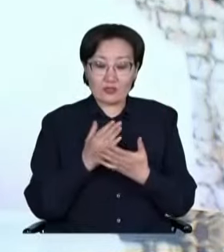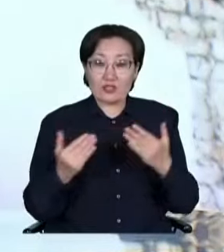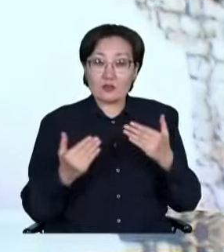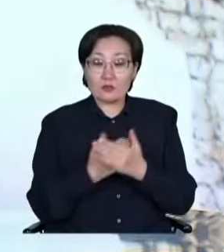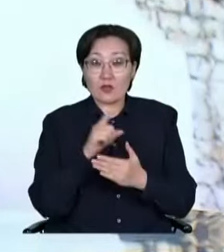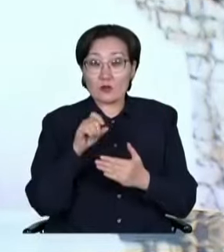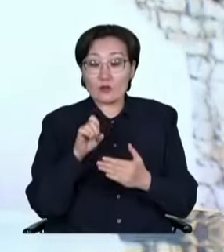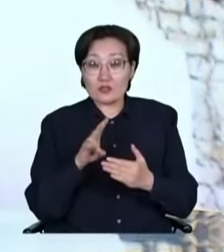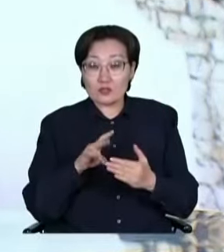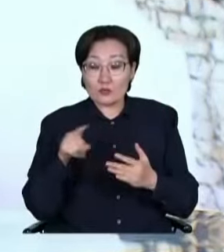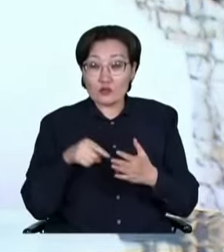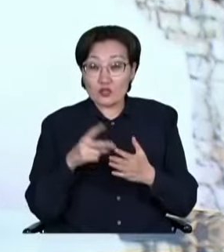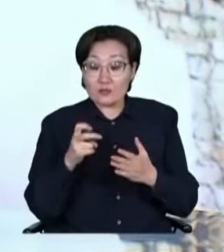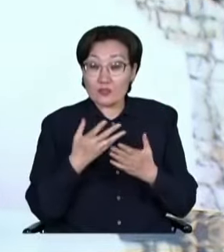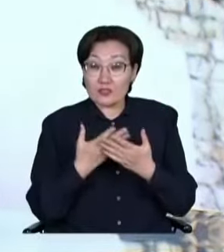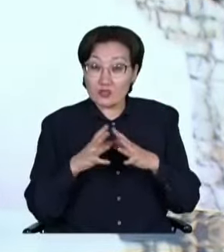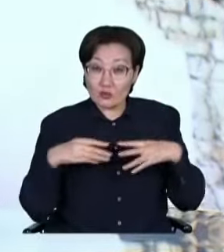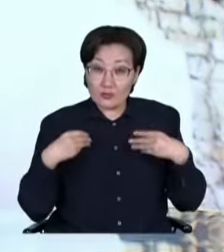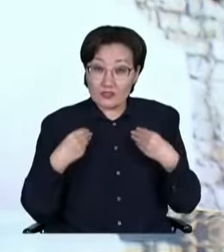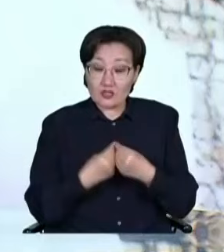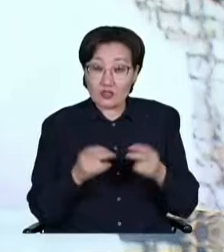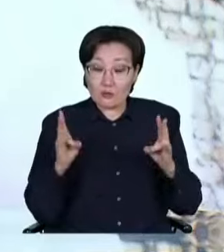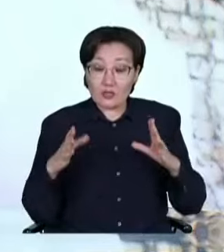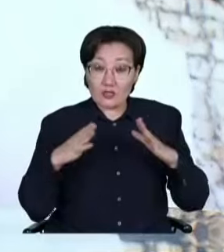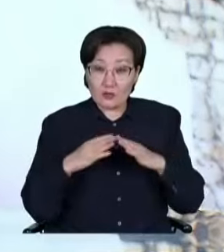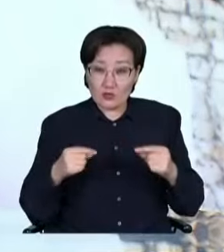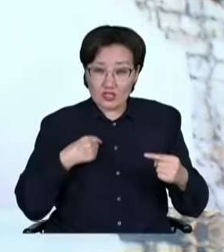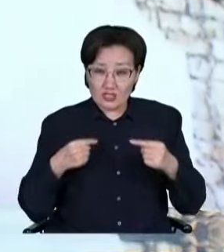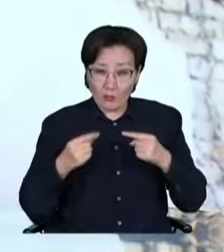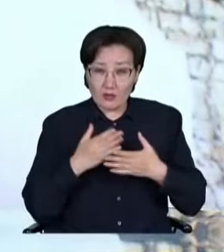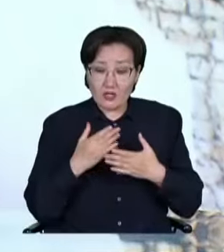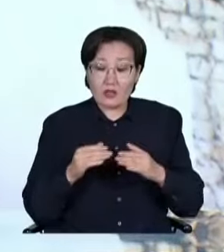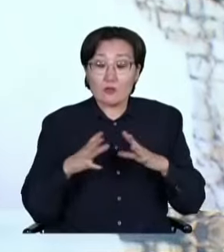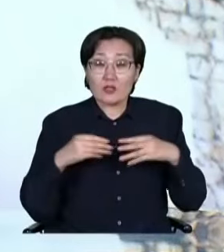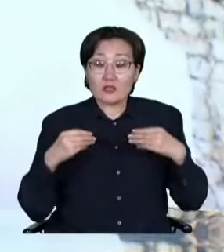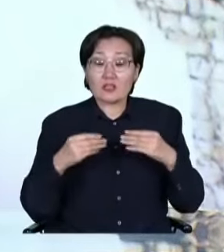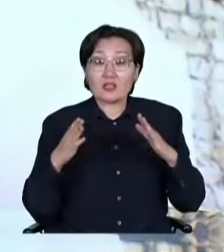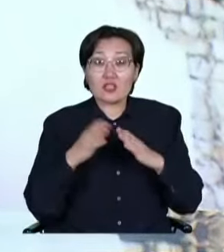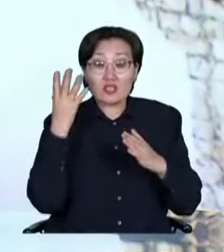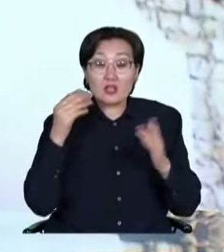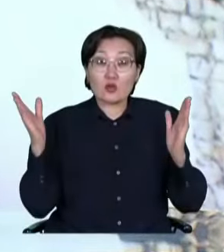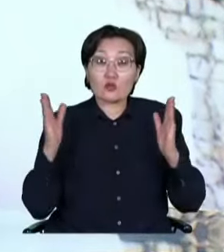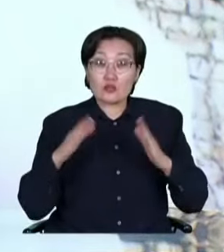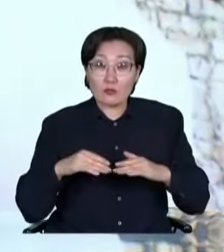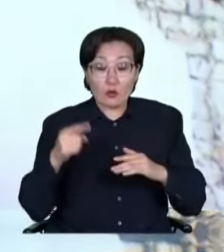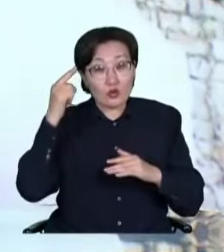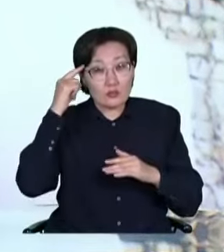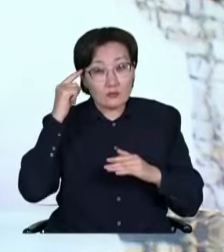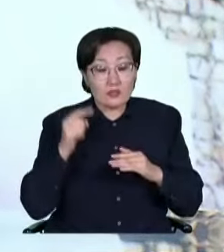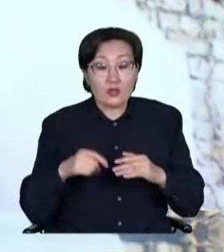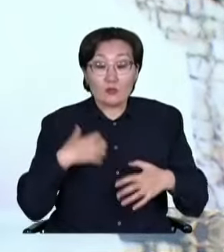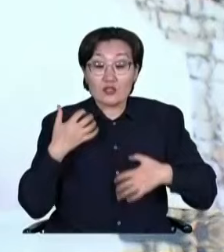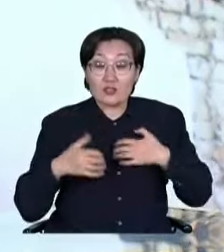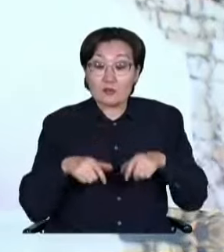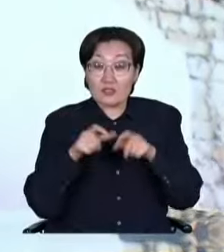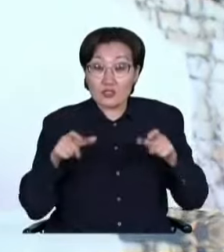Жаңаөзен қаласында 200-ге жуық отбасы апатты үйдің азабын тартып келеді. Шаңырақтың қашан опырылып ортаға түсерін ойлап, үрейлер